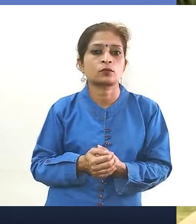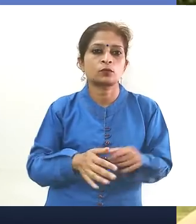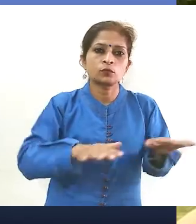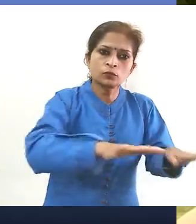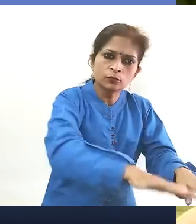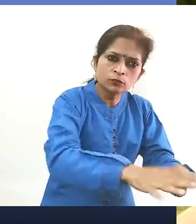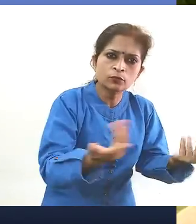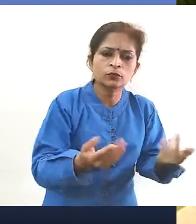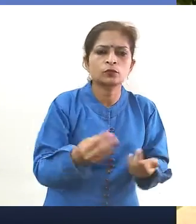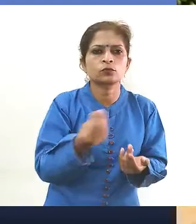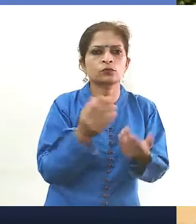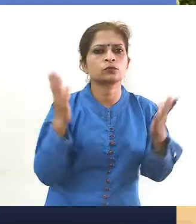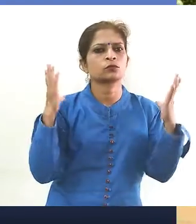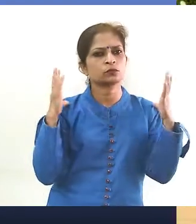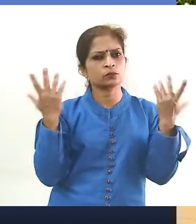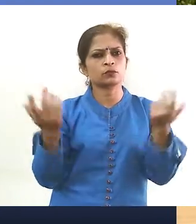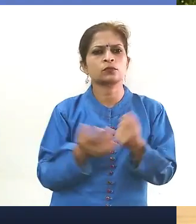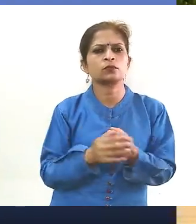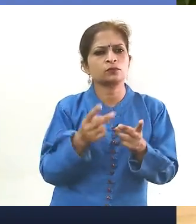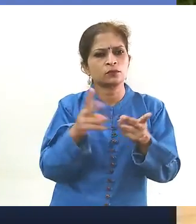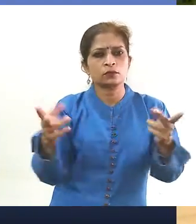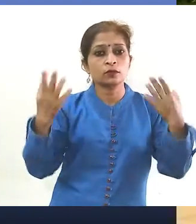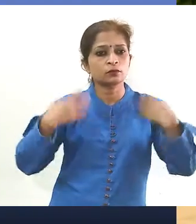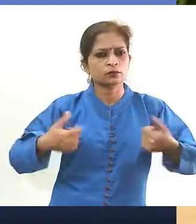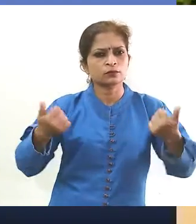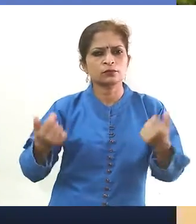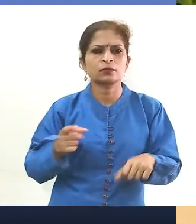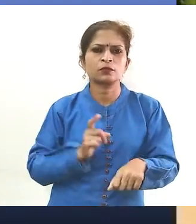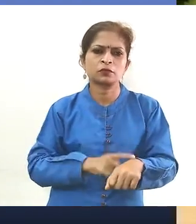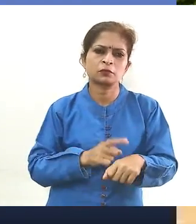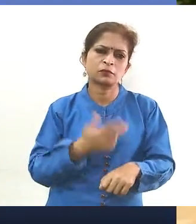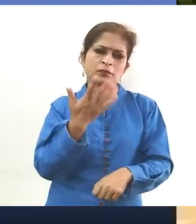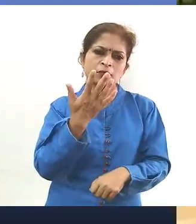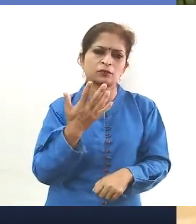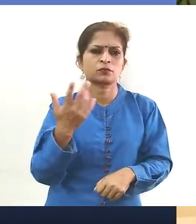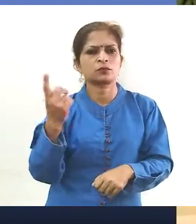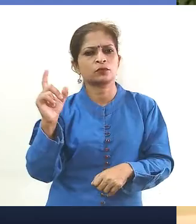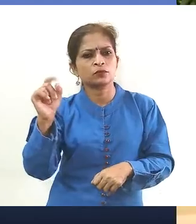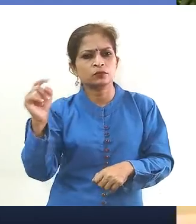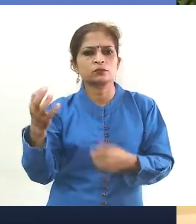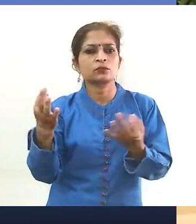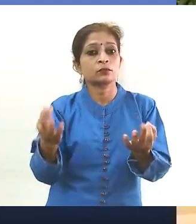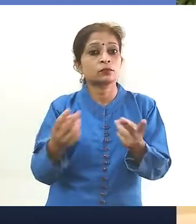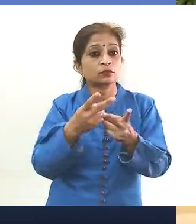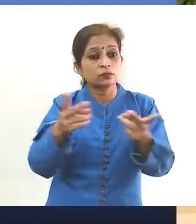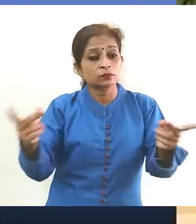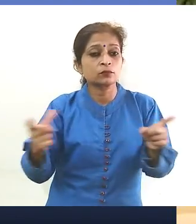उल्टे लेट के, कुछ सीधे लेट करके। जो स्वस्थ व्यक्ति हैं वो ऐसे एक दिन में 5 से 10 आसन अवश्य कर लें।